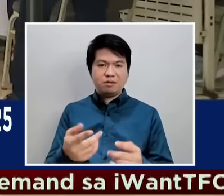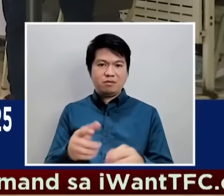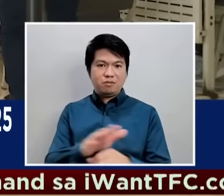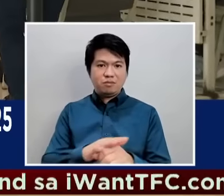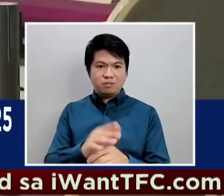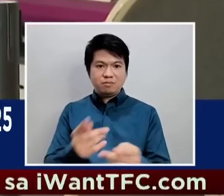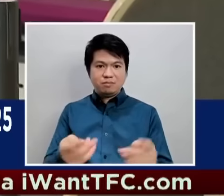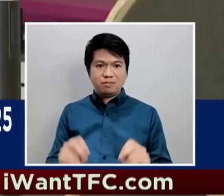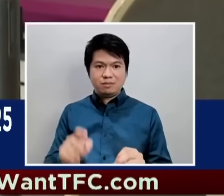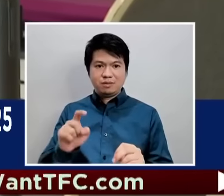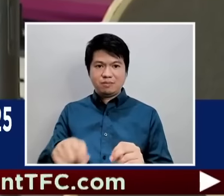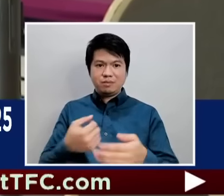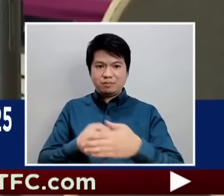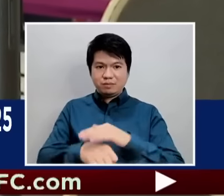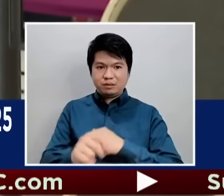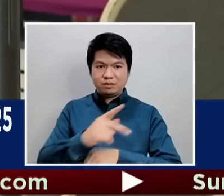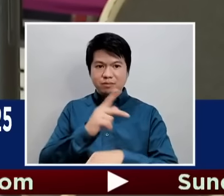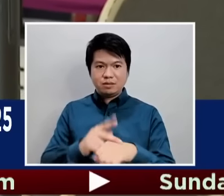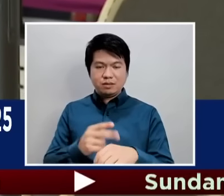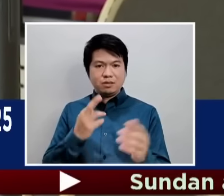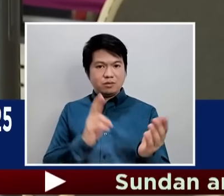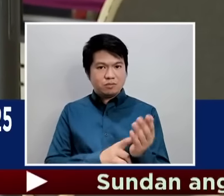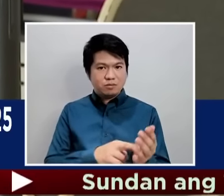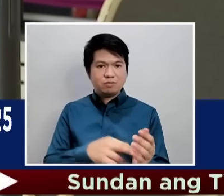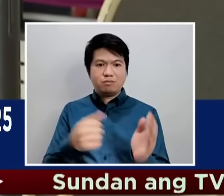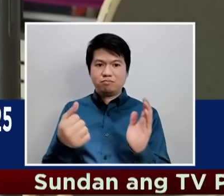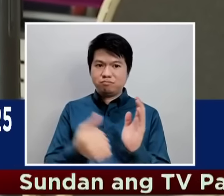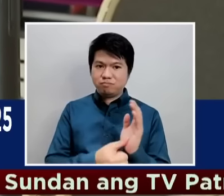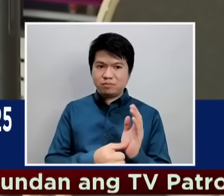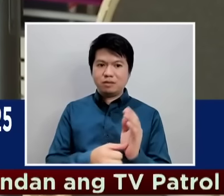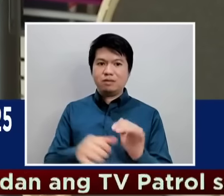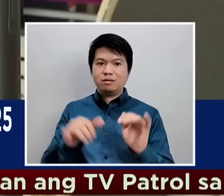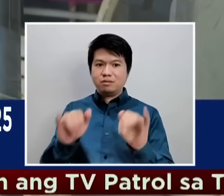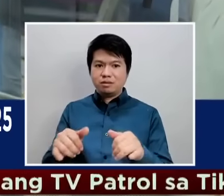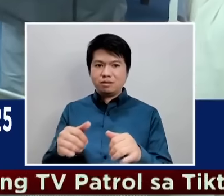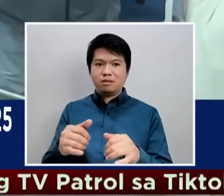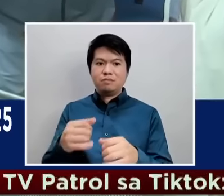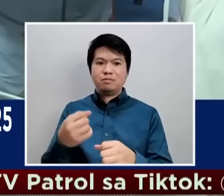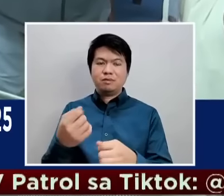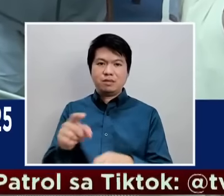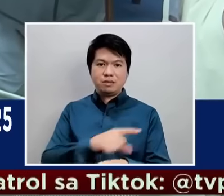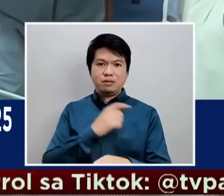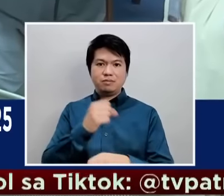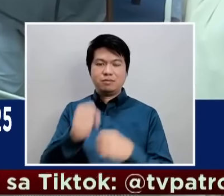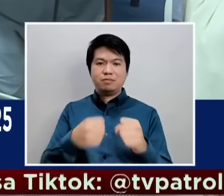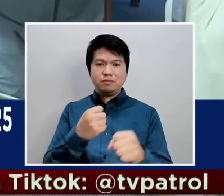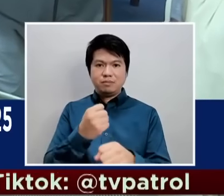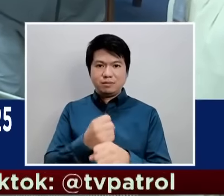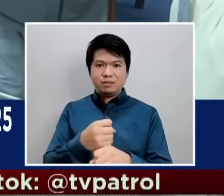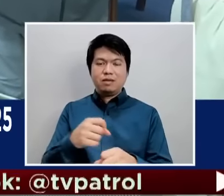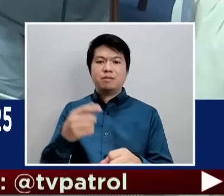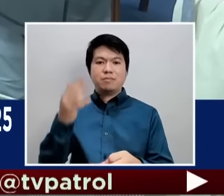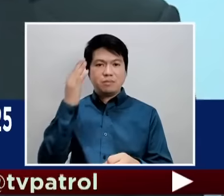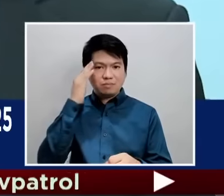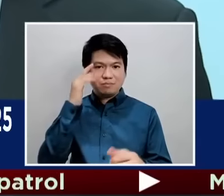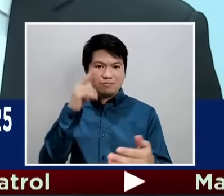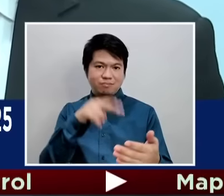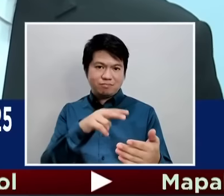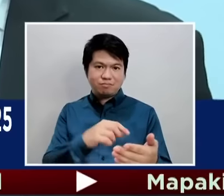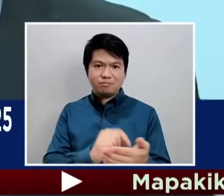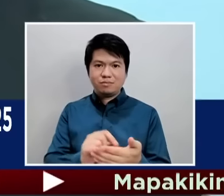rehistradong botante, nakatira sa Pilipinas ng ilang taon at marunong magbasa at magsulat. Sabi ng Commission on Elections, desisyon ng